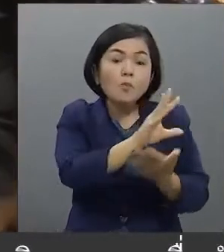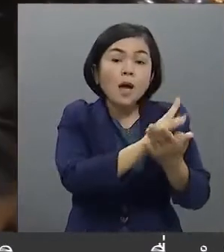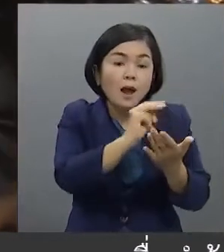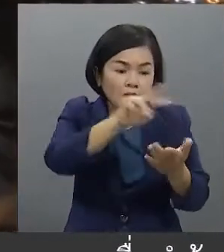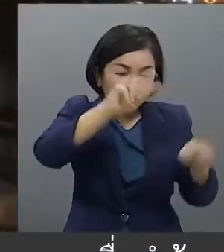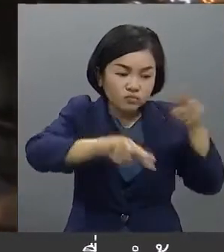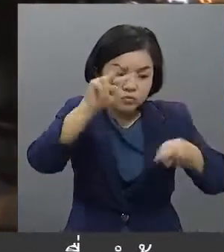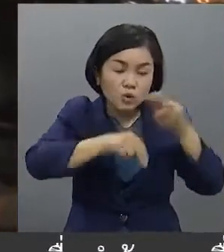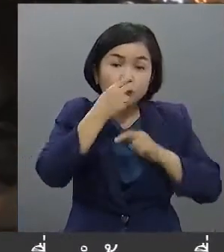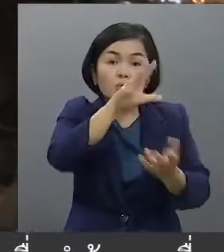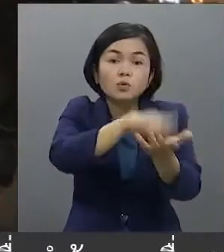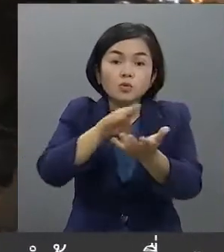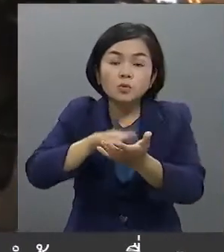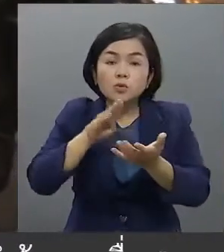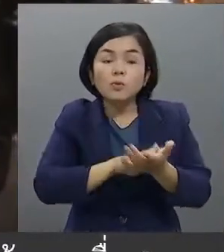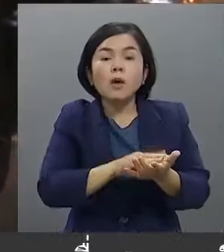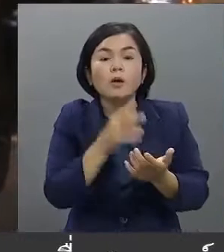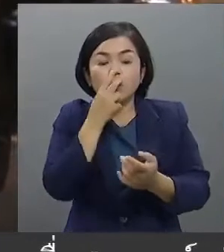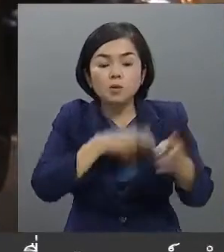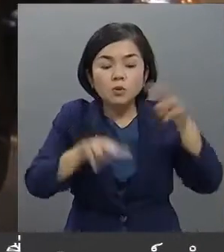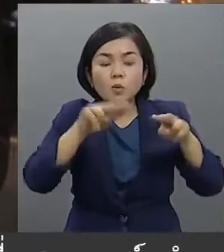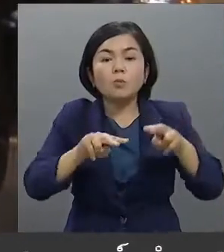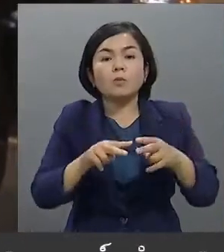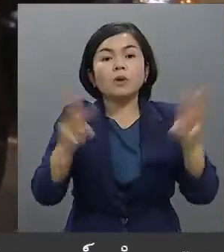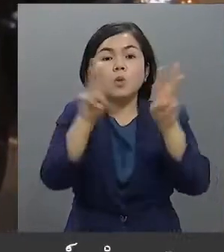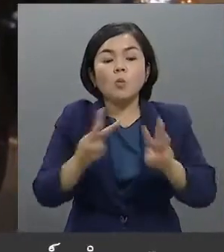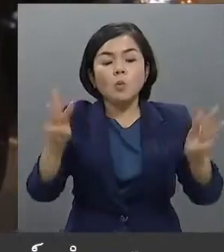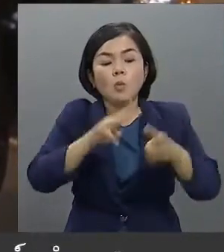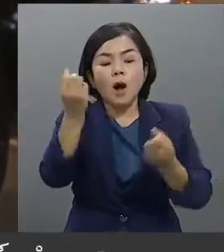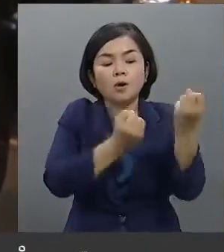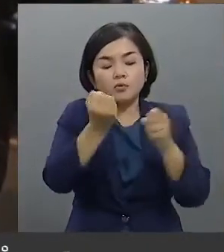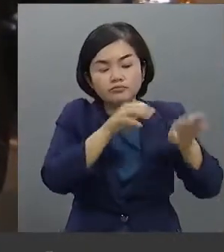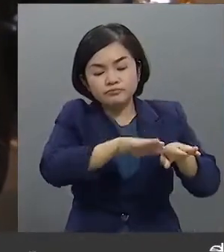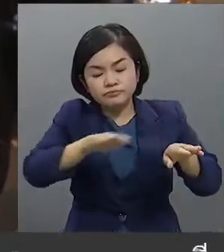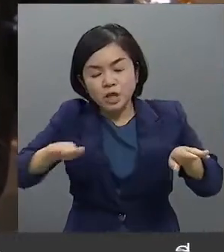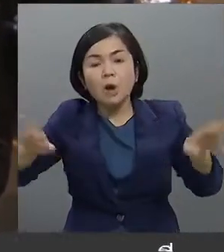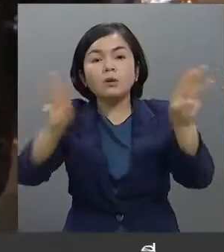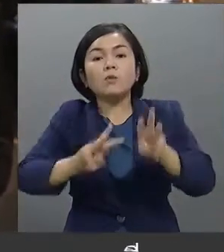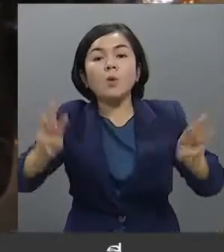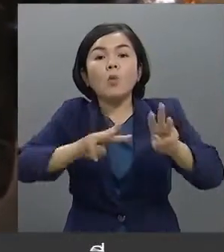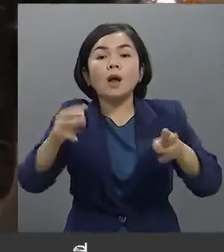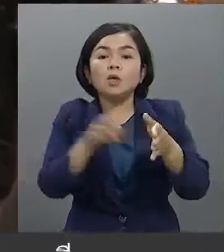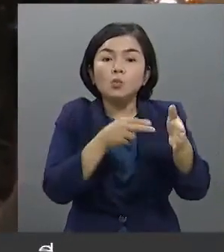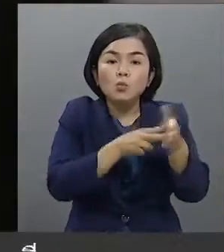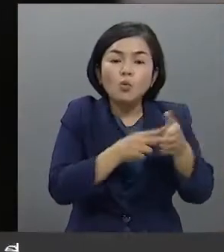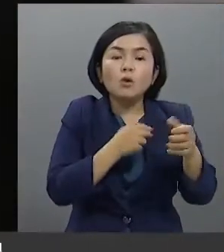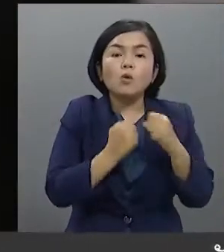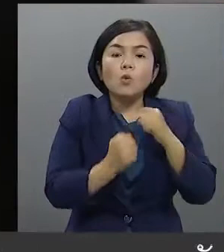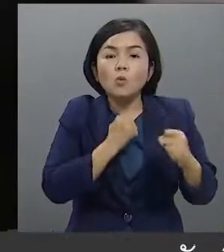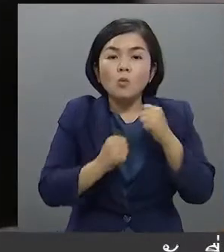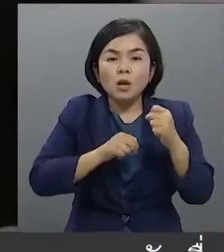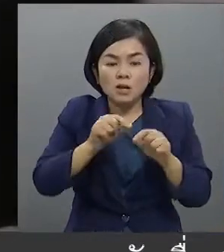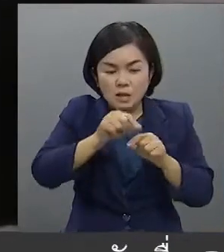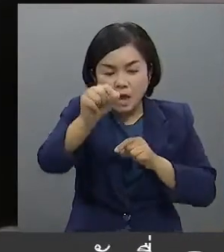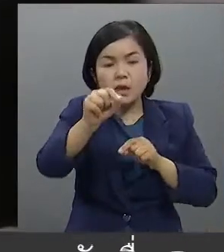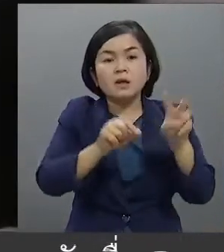ตุก็พบว่าเป็นลานจอดรถนะฮะแล้วก็ระยะทางเนี่ยวิ่งประมาณสัก200เมตรไม่ใช่รอบ